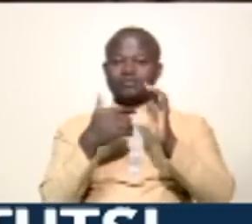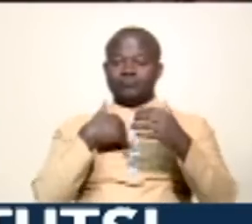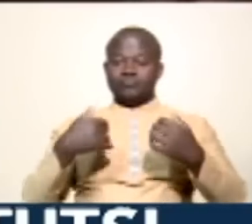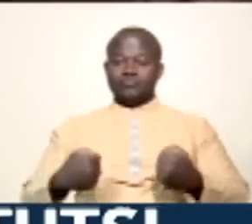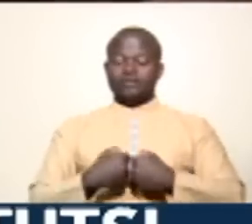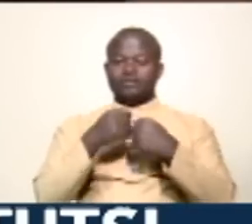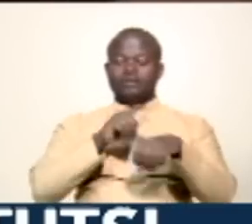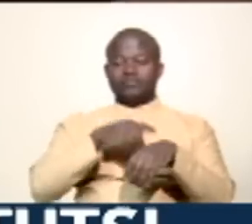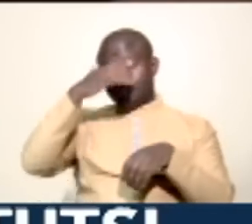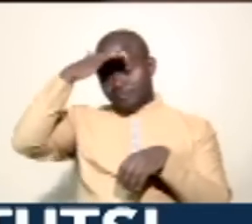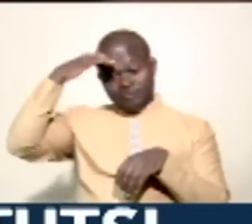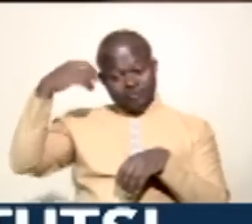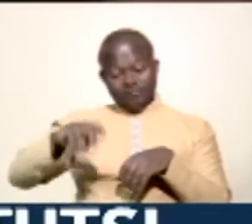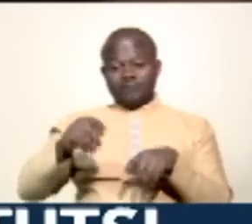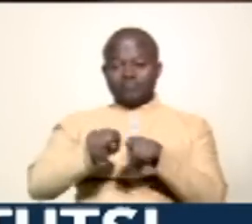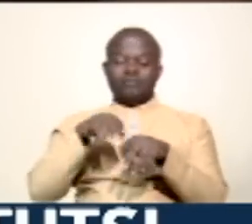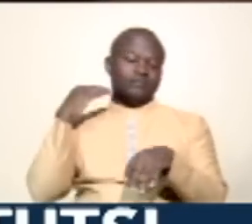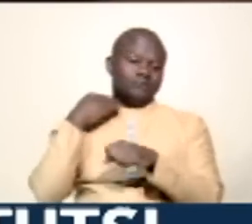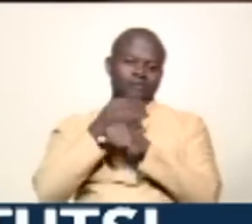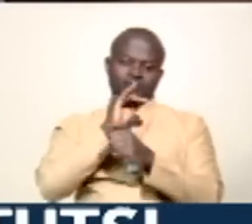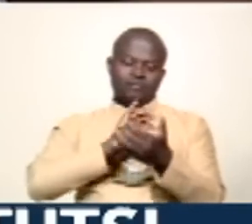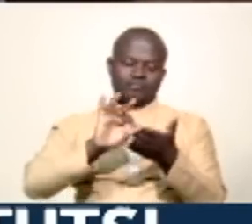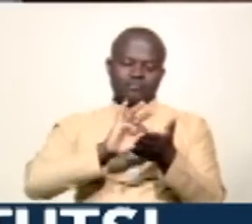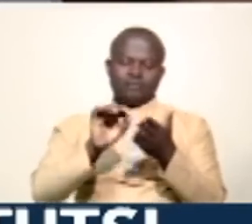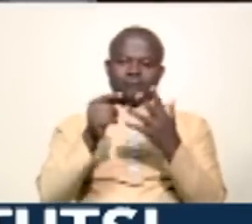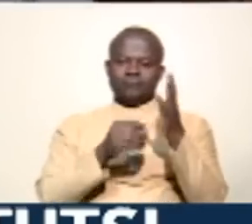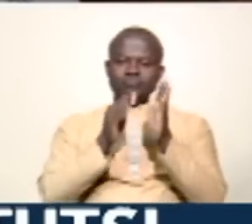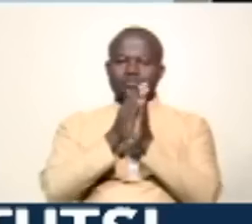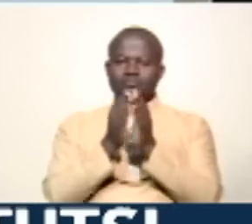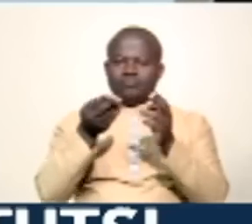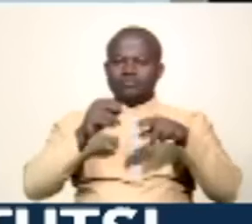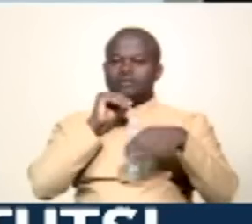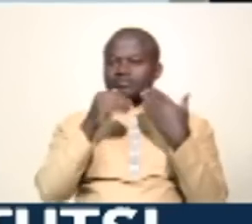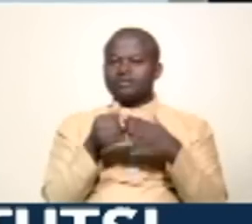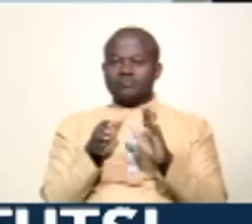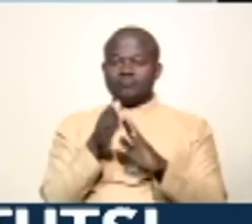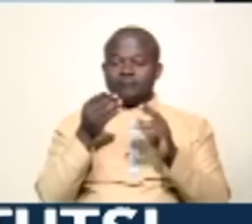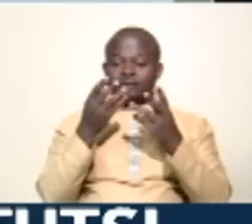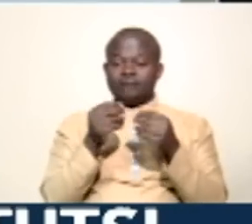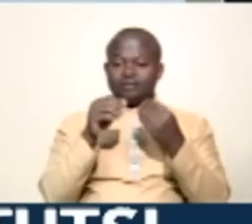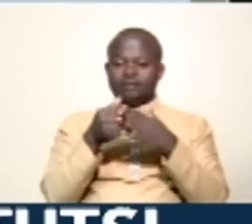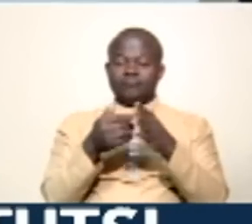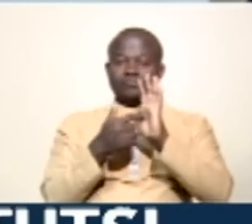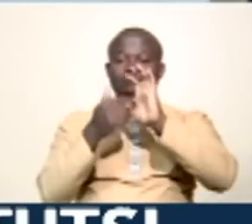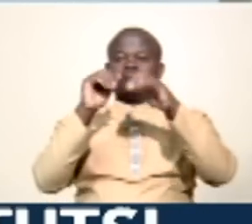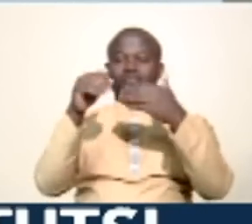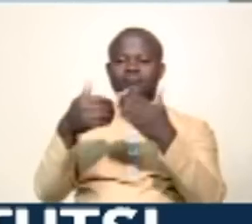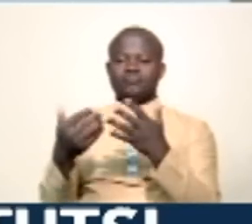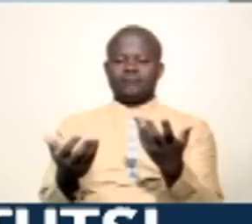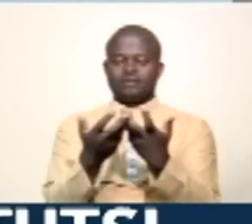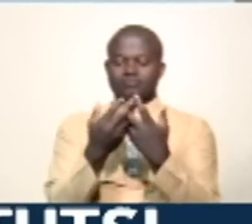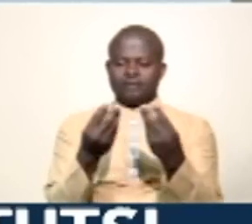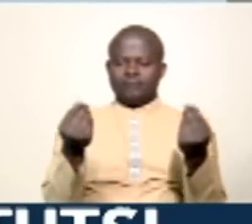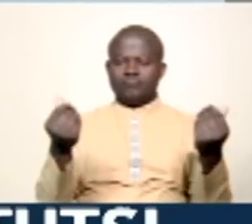bigoye nka Jenoside yakorewe Abatutsi, kwandika ibyababayeho bitihuta kuborohera, bakagaragaza ko ahubwo bigendana no